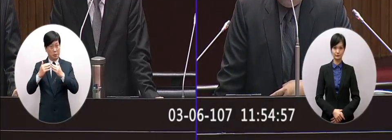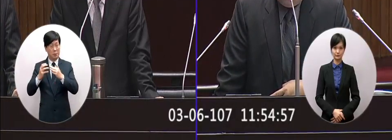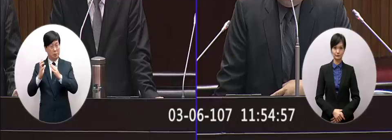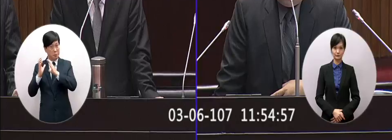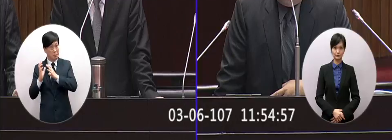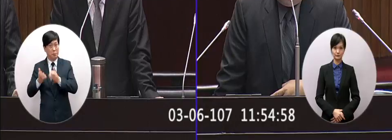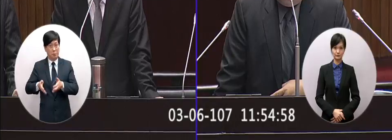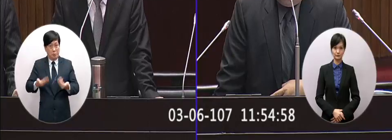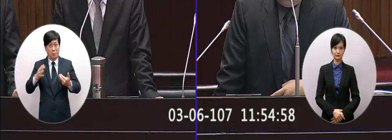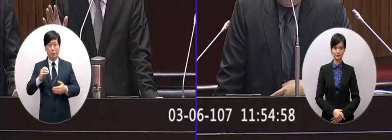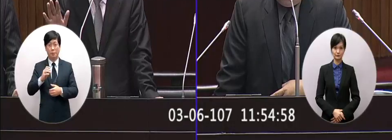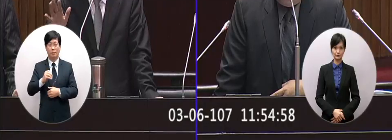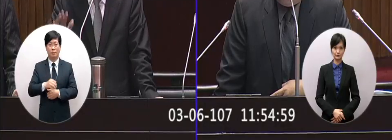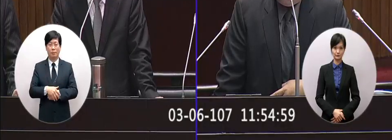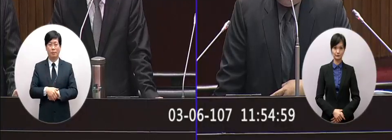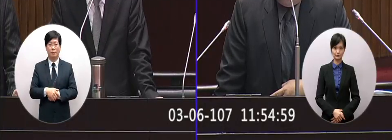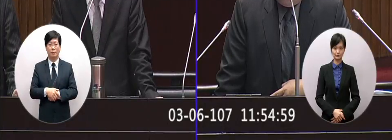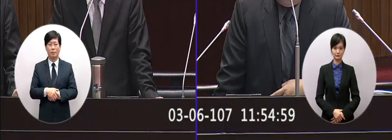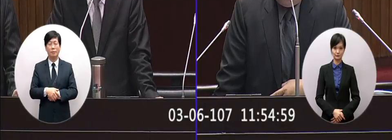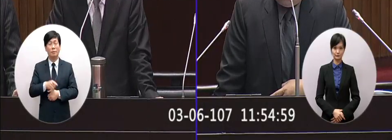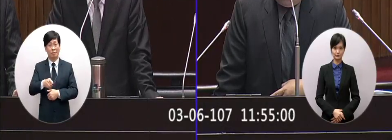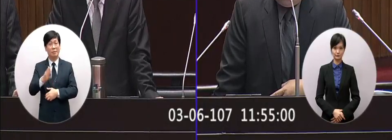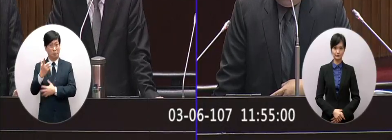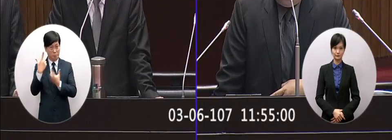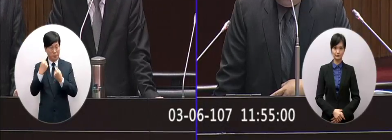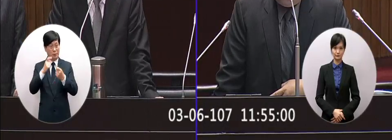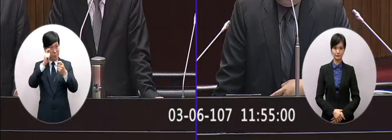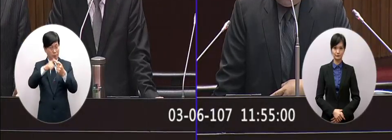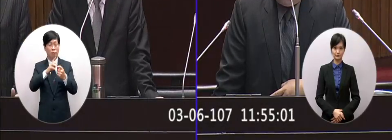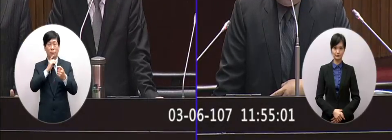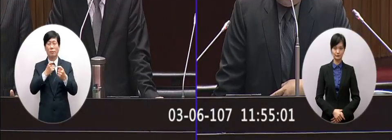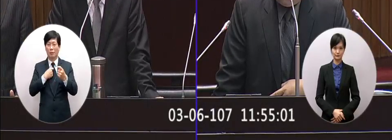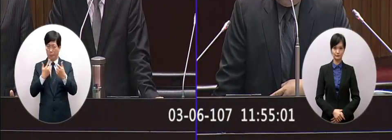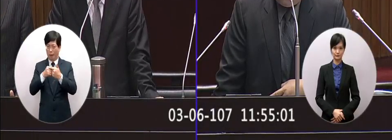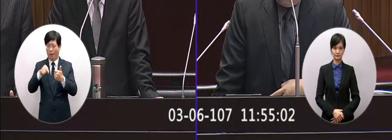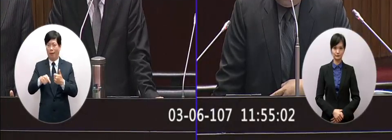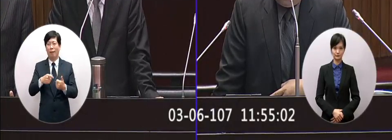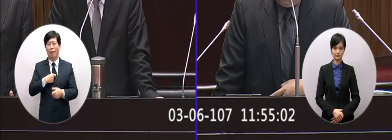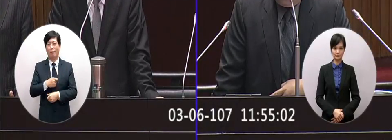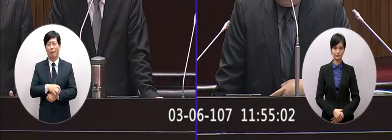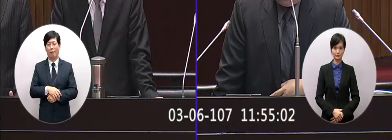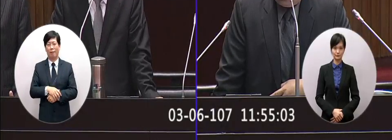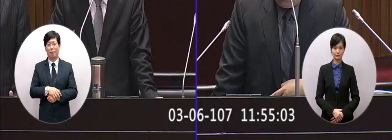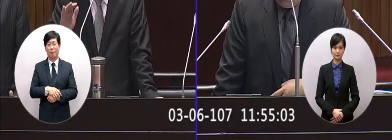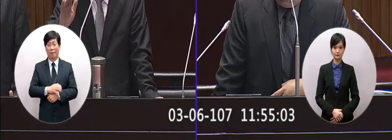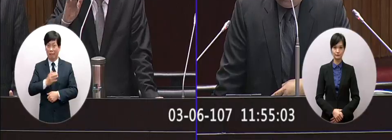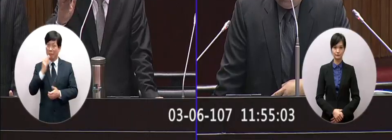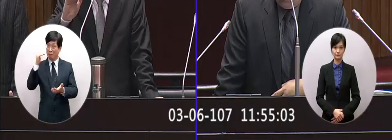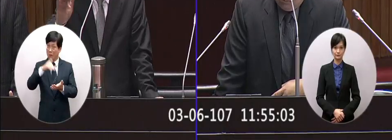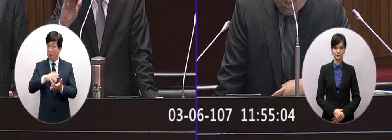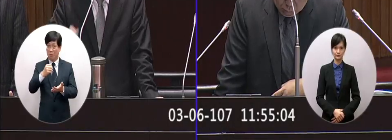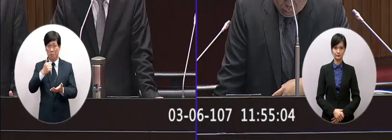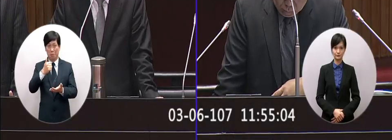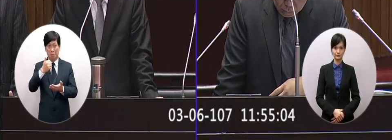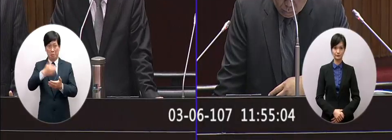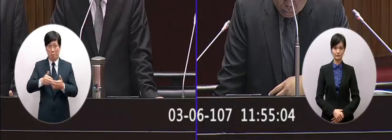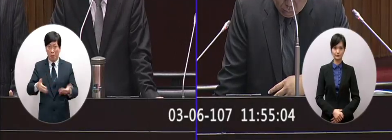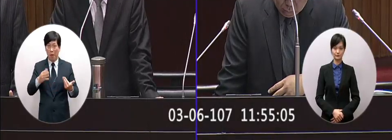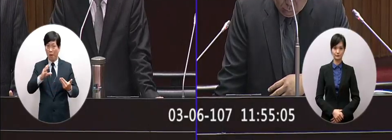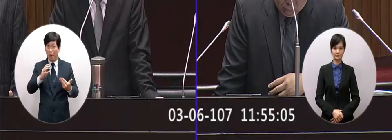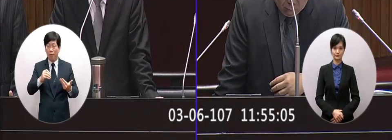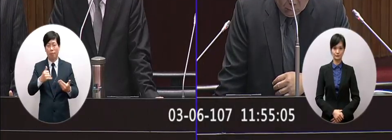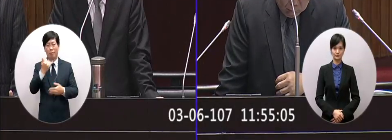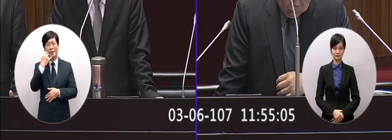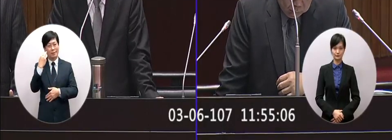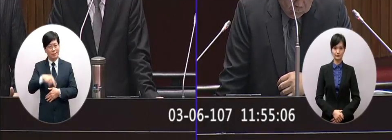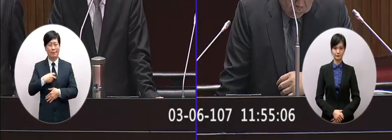担？那基本上这一个政策的目的是朝这个目标来做的啊，但是有没有也许哈？啊，我